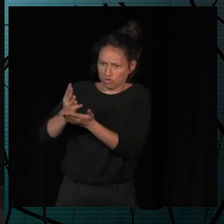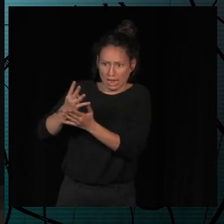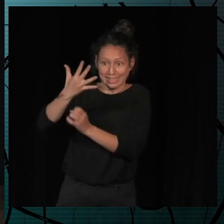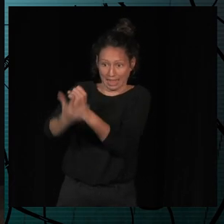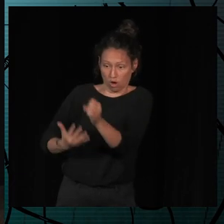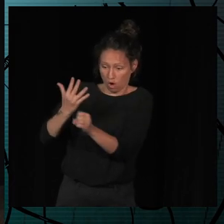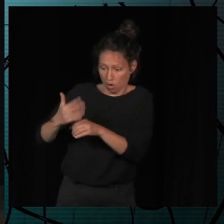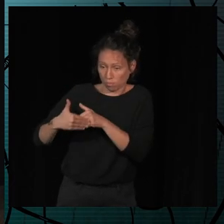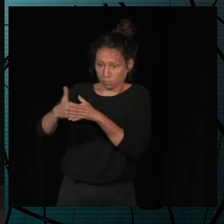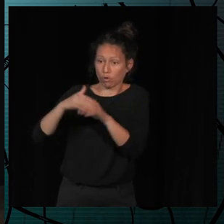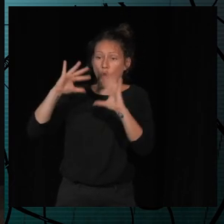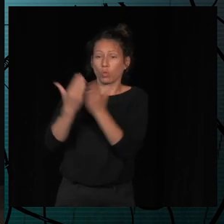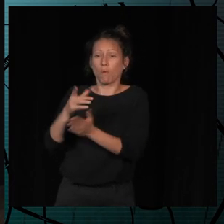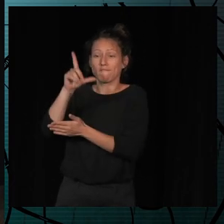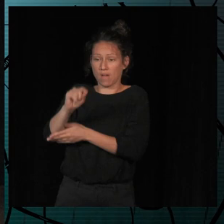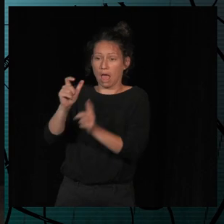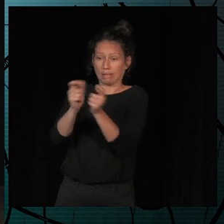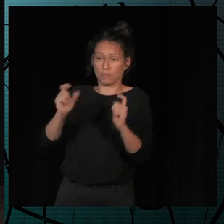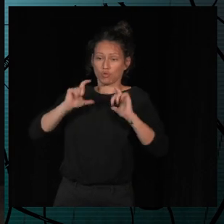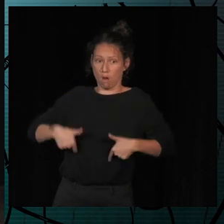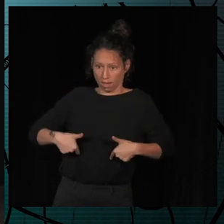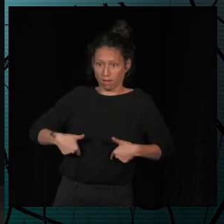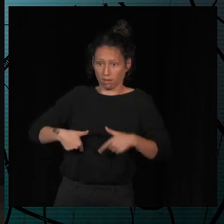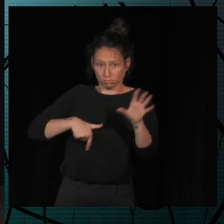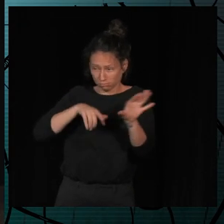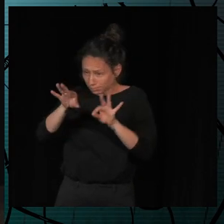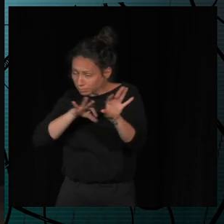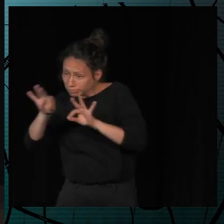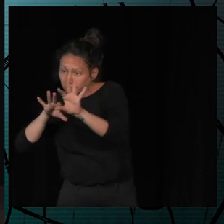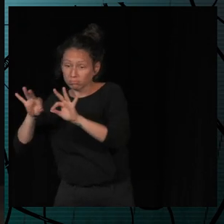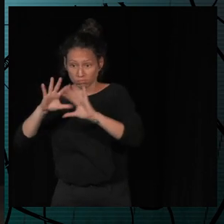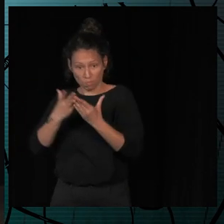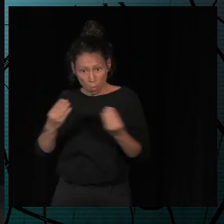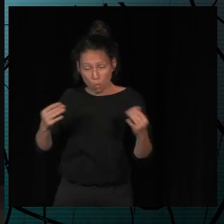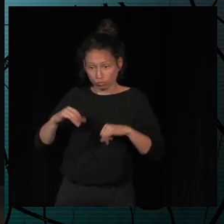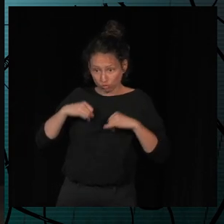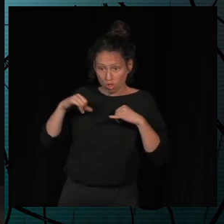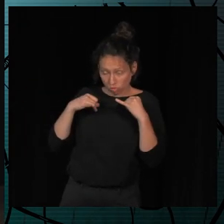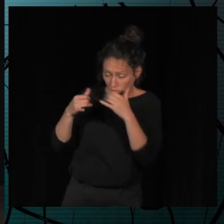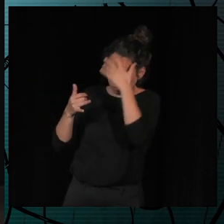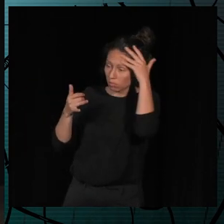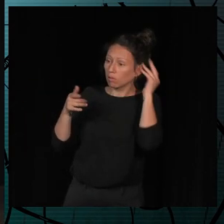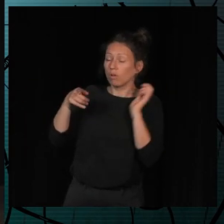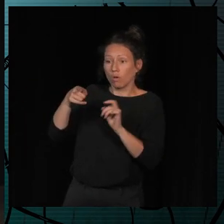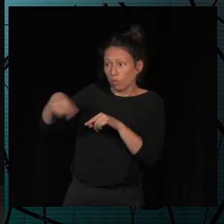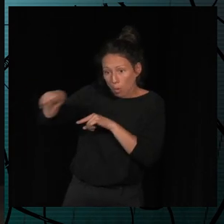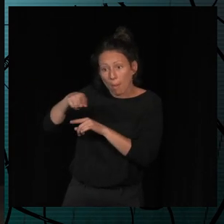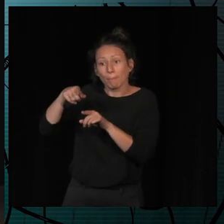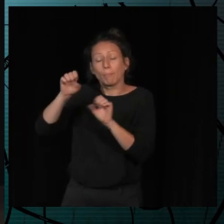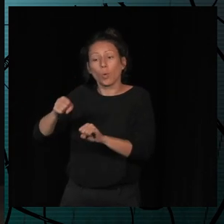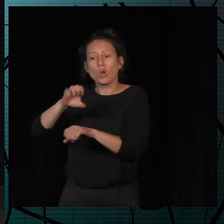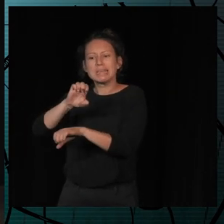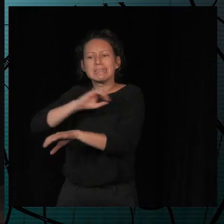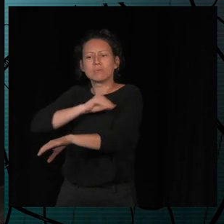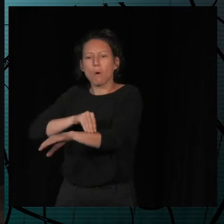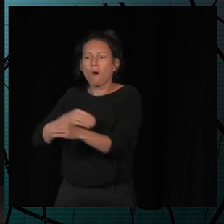on a sélectionné 20 établissements scolaires dans lesquels il y a beaucoup de de jeunes qui font aussi bien de l'port en périscolaire le